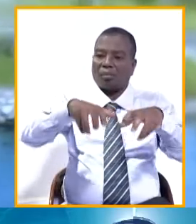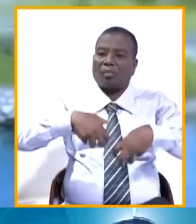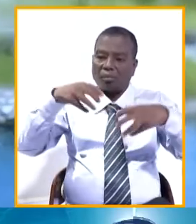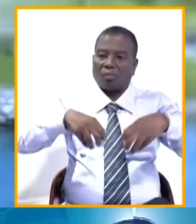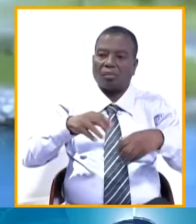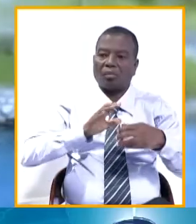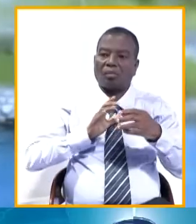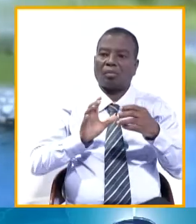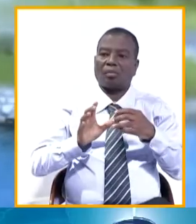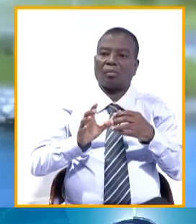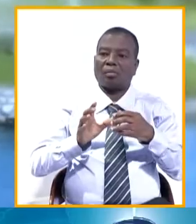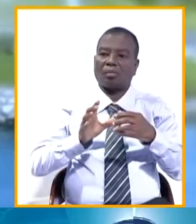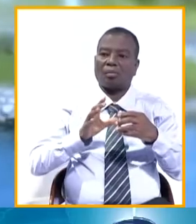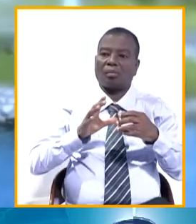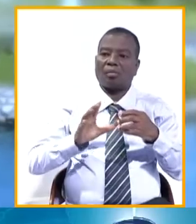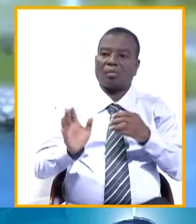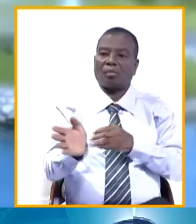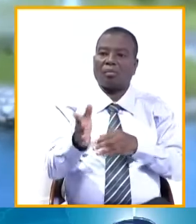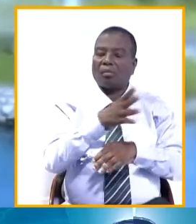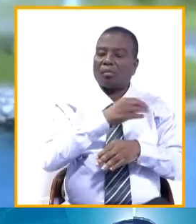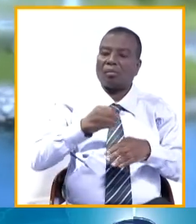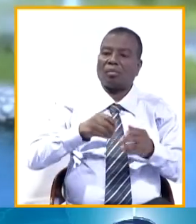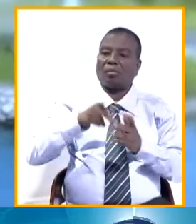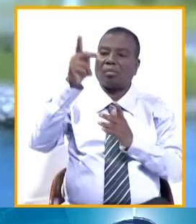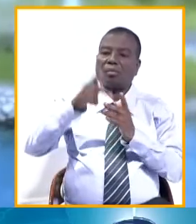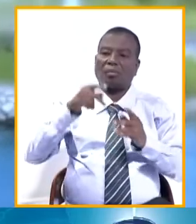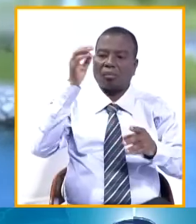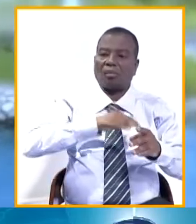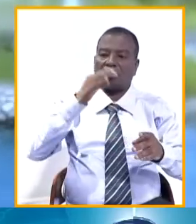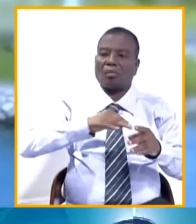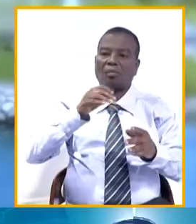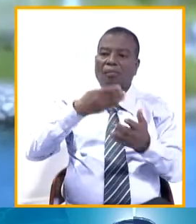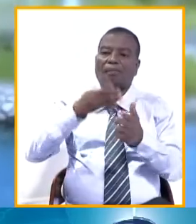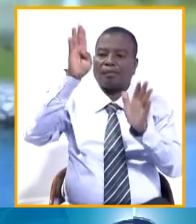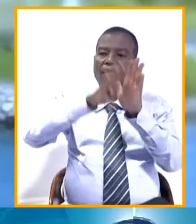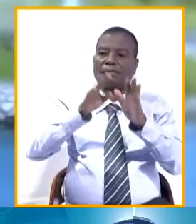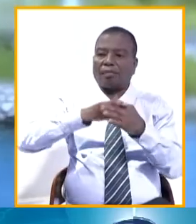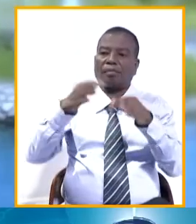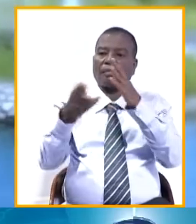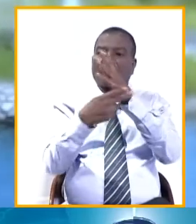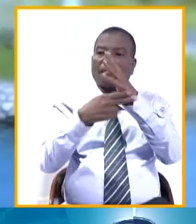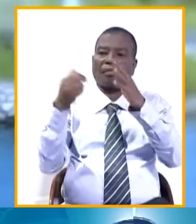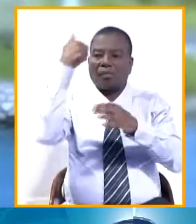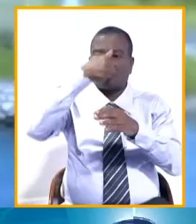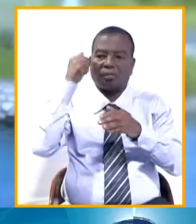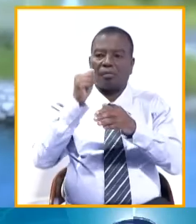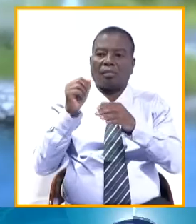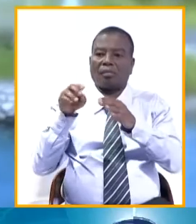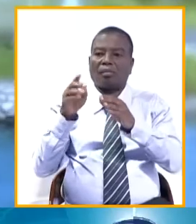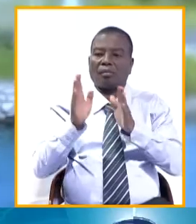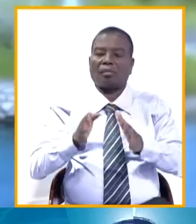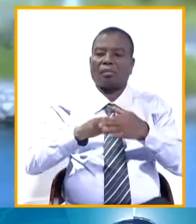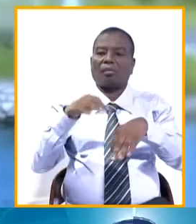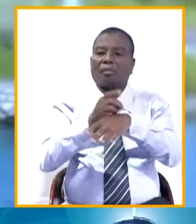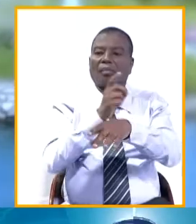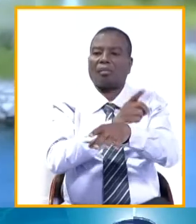ressources animales et halieutiques. Ce programme veut bénéficier des financements de la Banque africaine de développement,